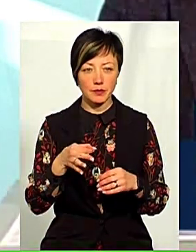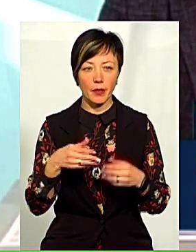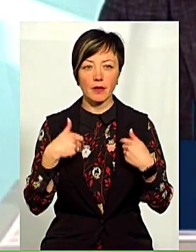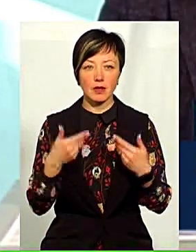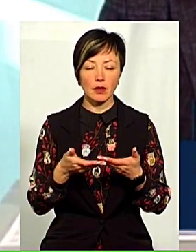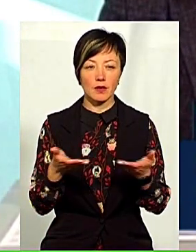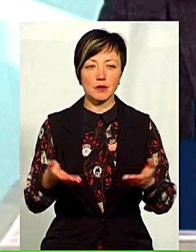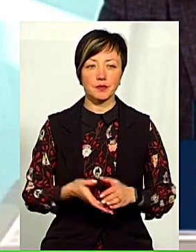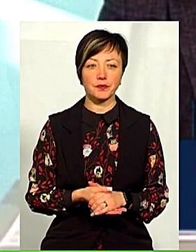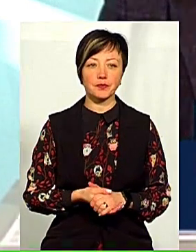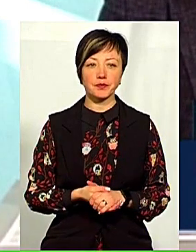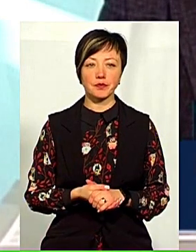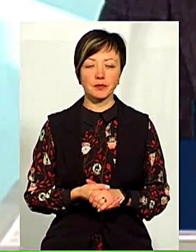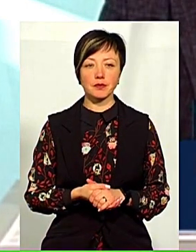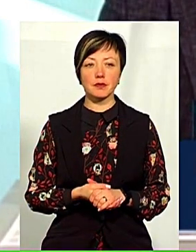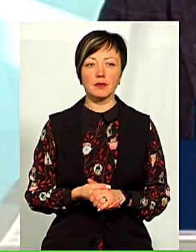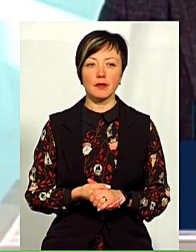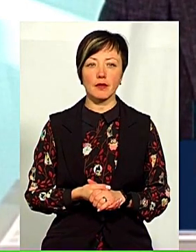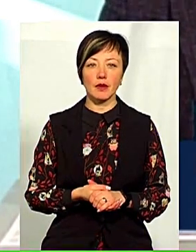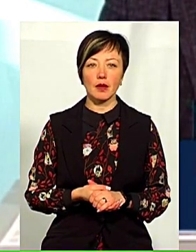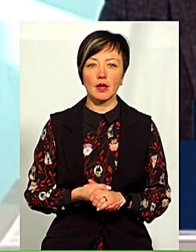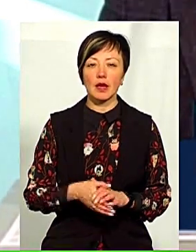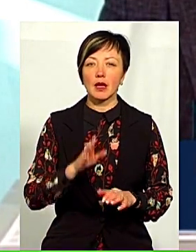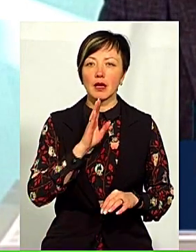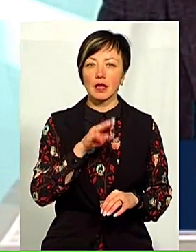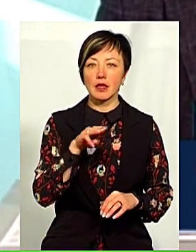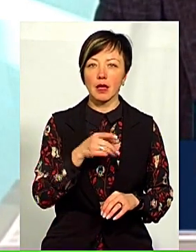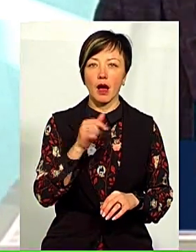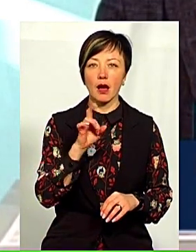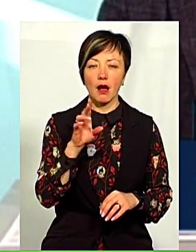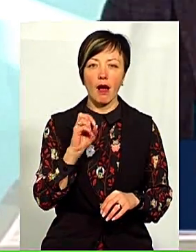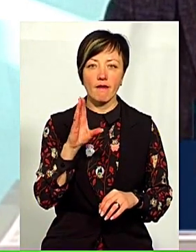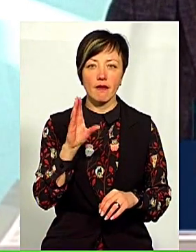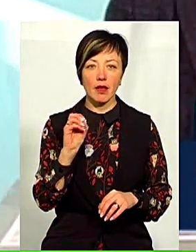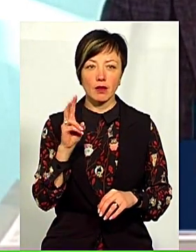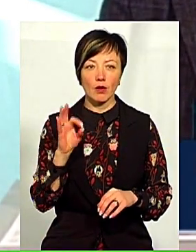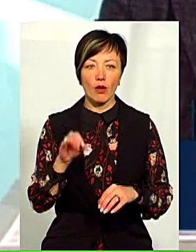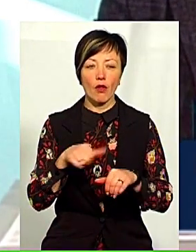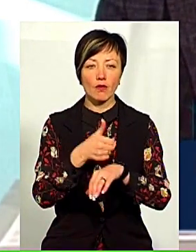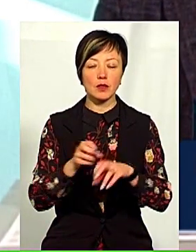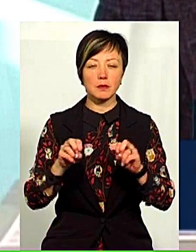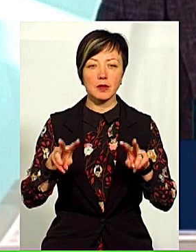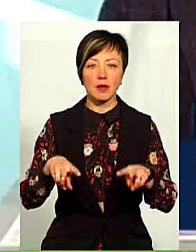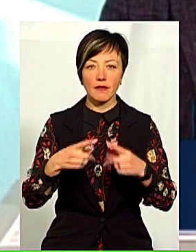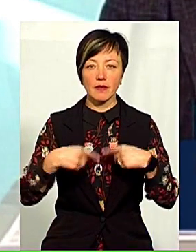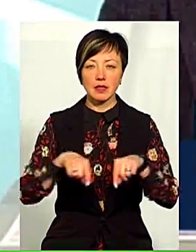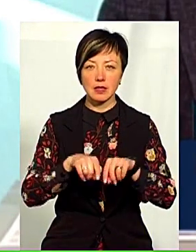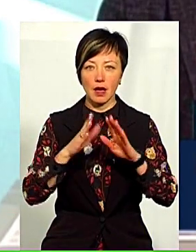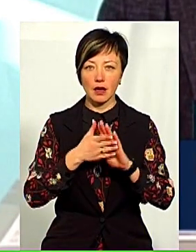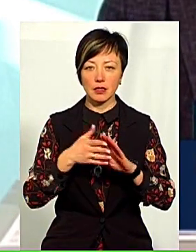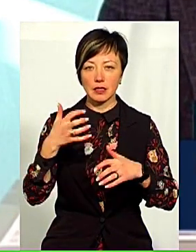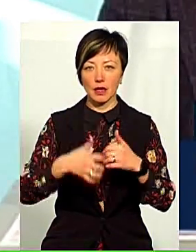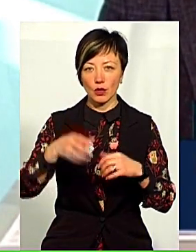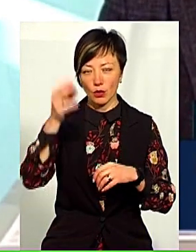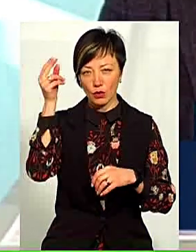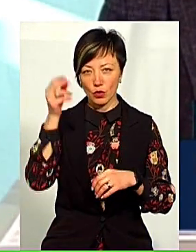вас. І з Тетяною Гаркавенко, головною спеціалісткою відділу загальної середньої та дошкільної